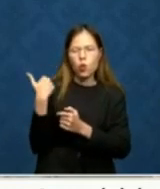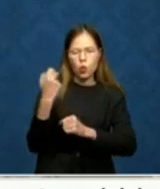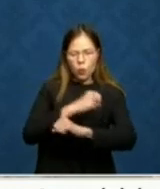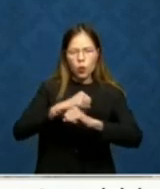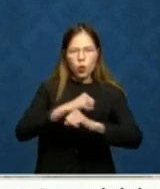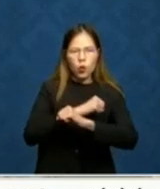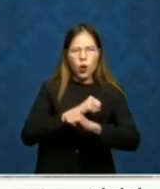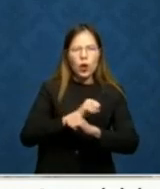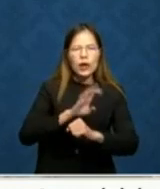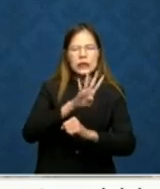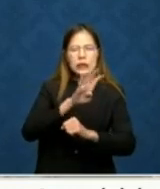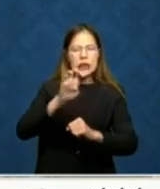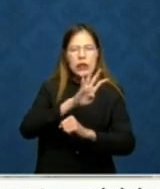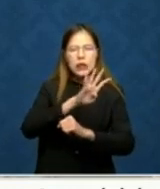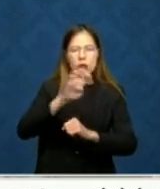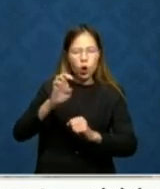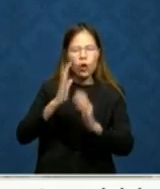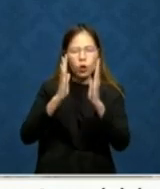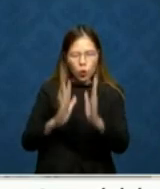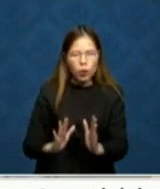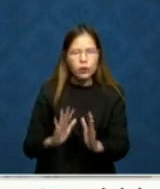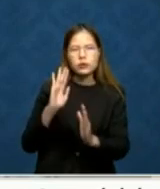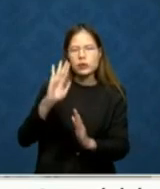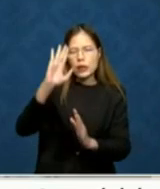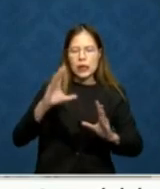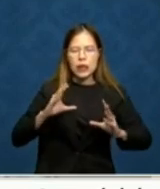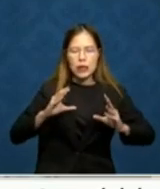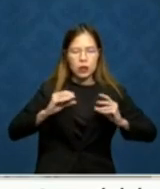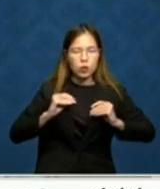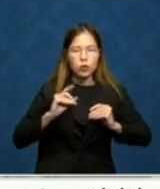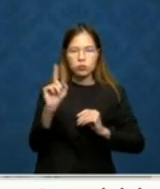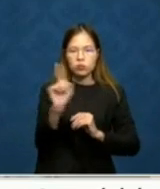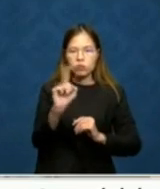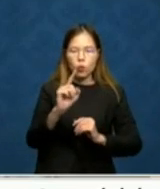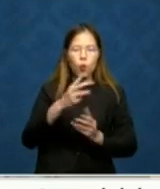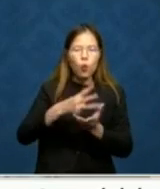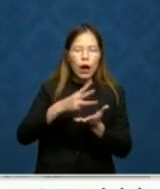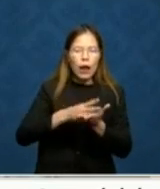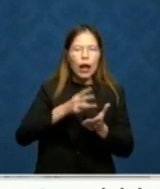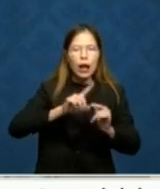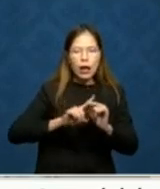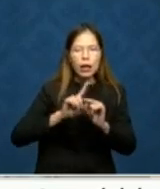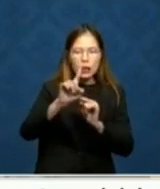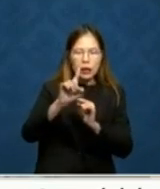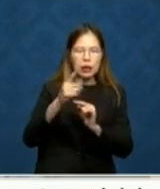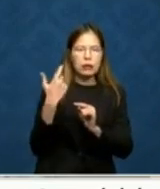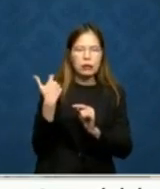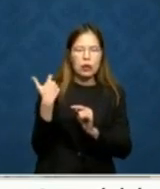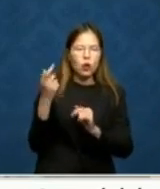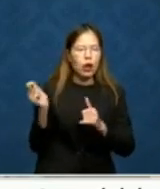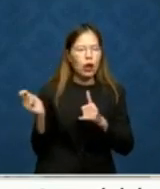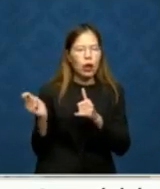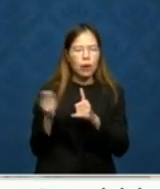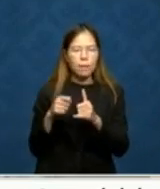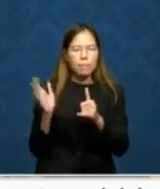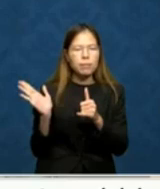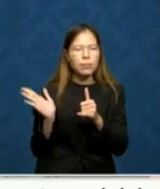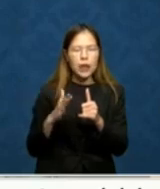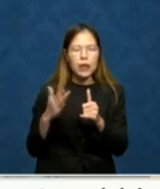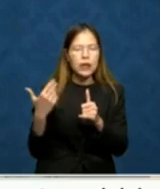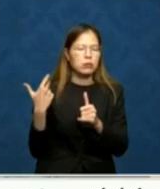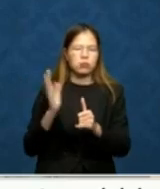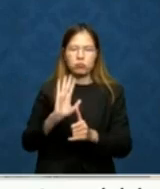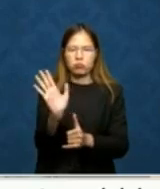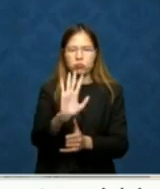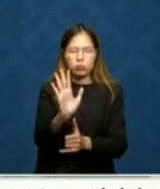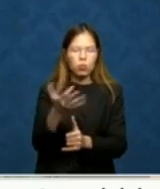ของเรา400เสียงเห็นด้วยในการผ่านเรื่องของวาระแรกของกฎหมายในเรื่องของการไม่ตีเด็กไปวันนี้ขอให้พวกเรานะคะร่วม